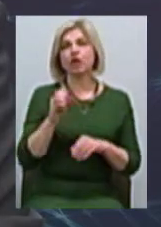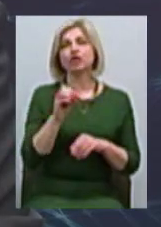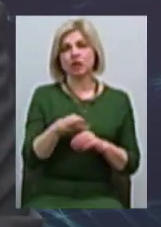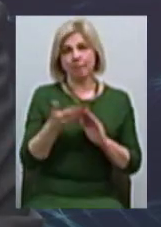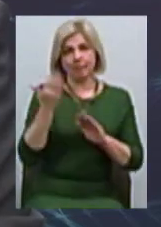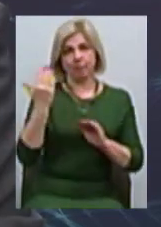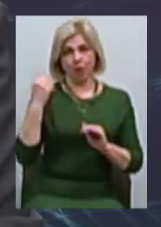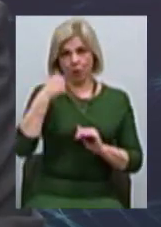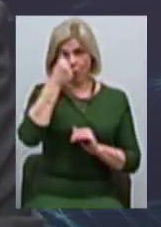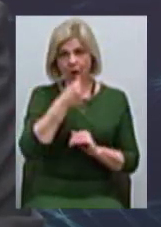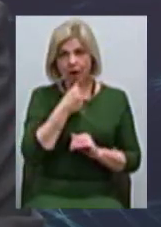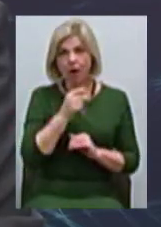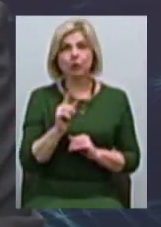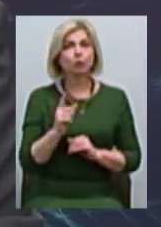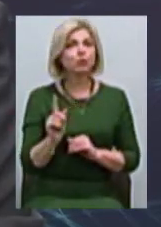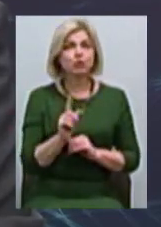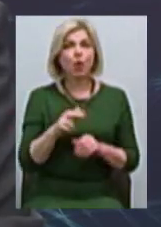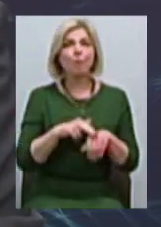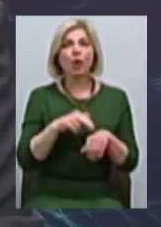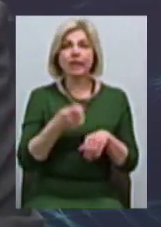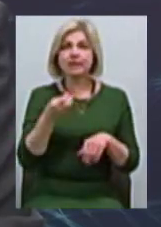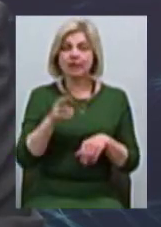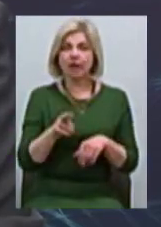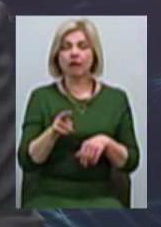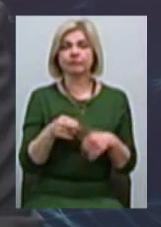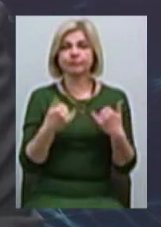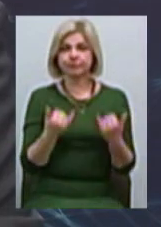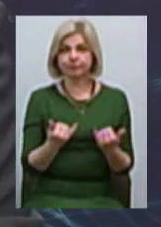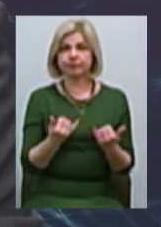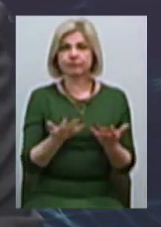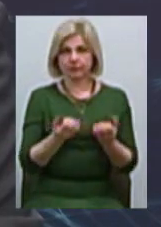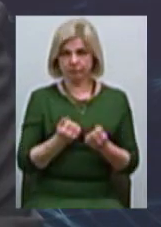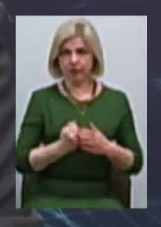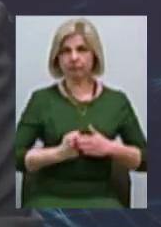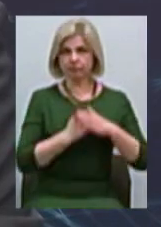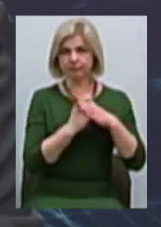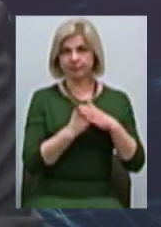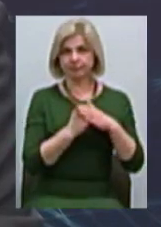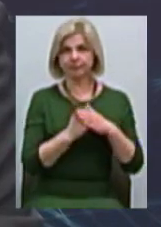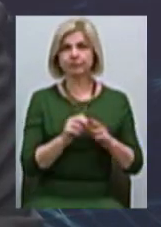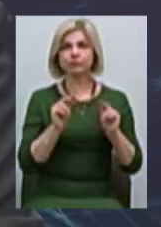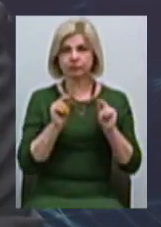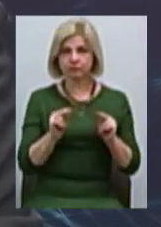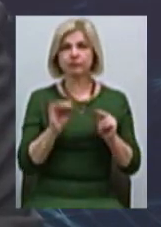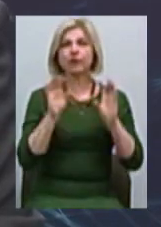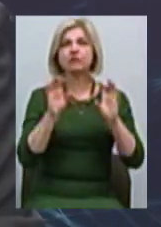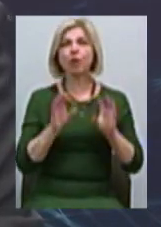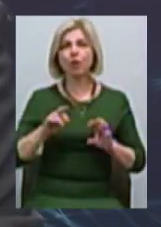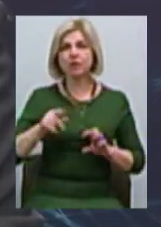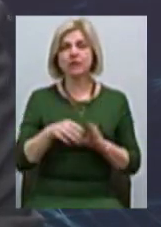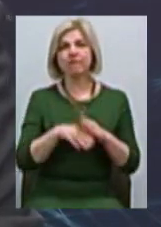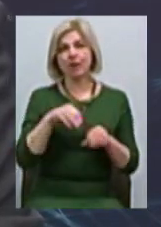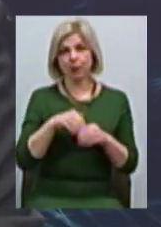минулих роках, тому що поліція наразі взяла собі в пріоритет чесність і законність виборчого